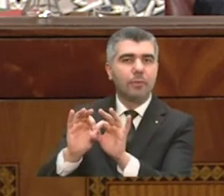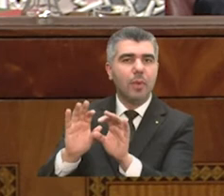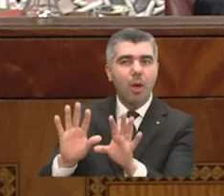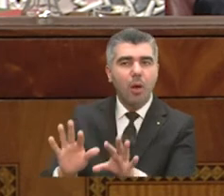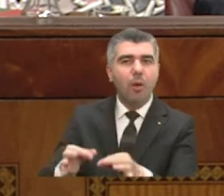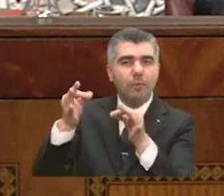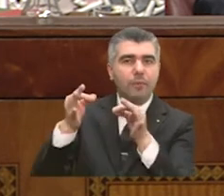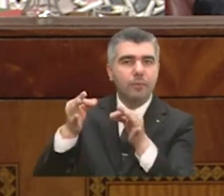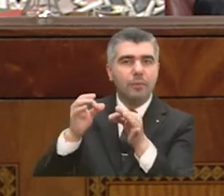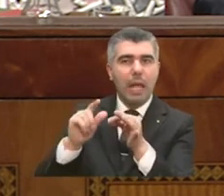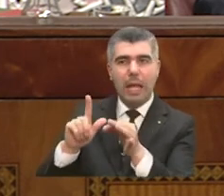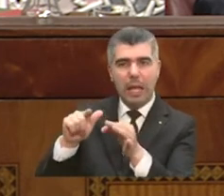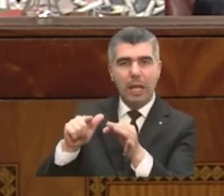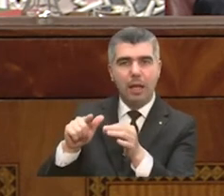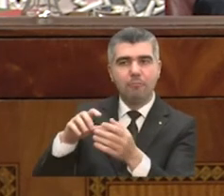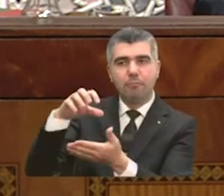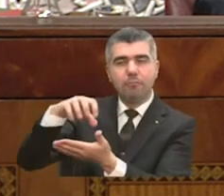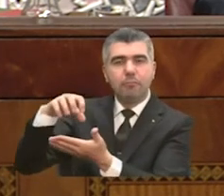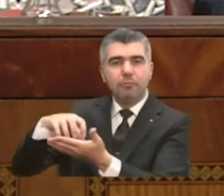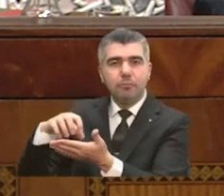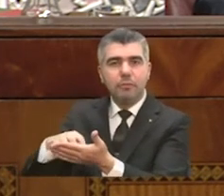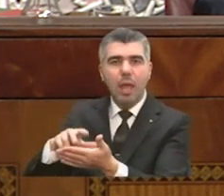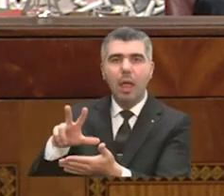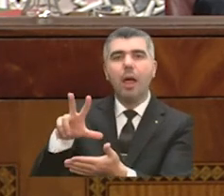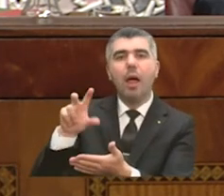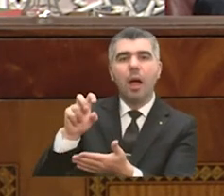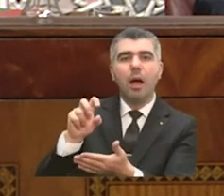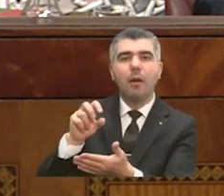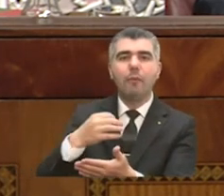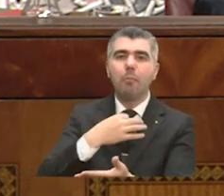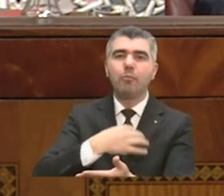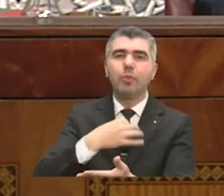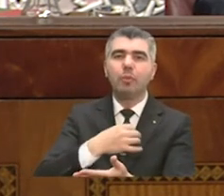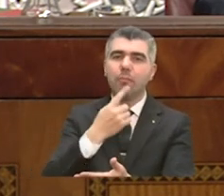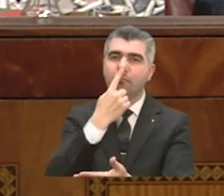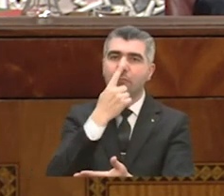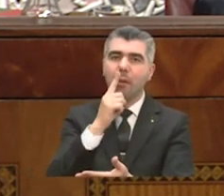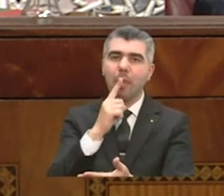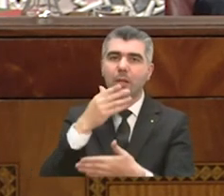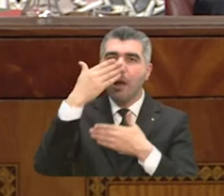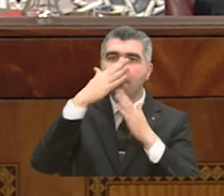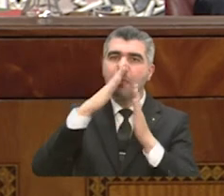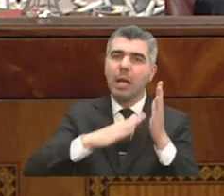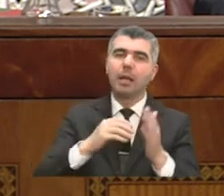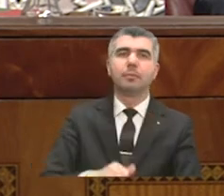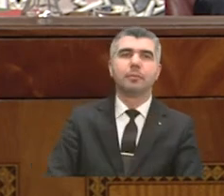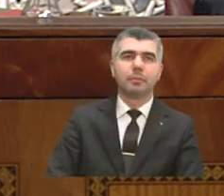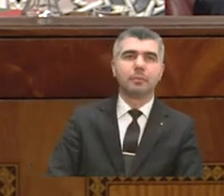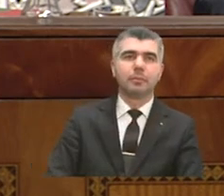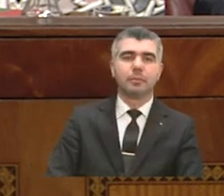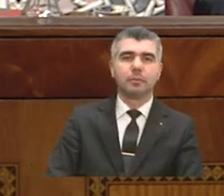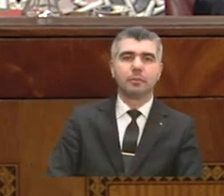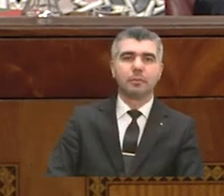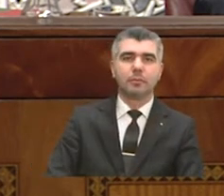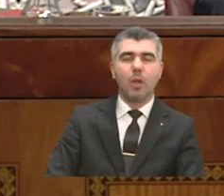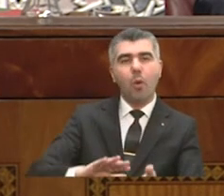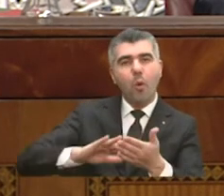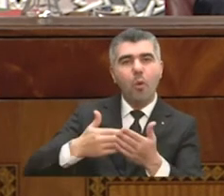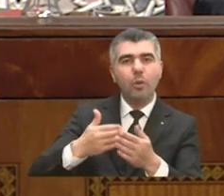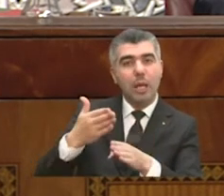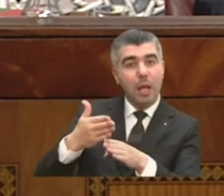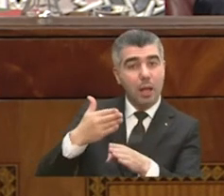en vertu des dispositions des lois et de la Constitution et des allégations fallacieuses de partis qui